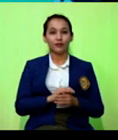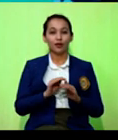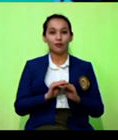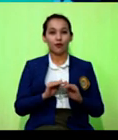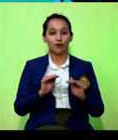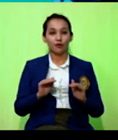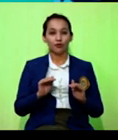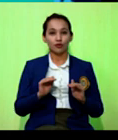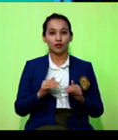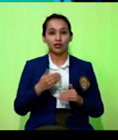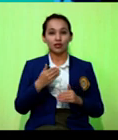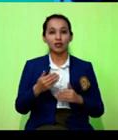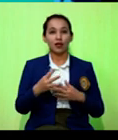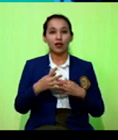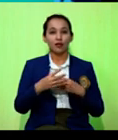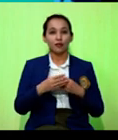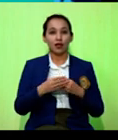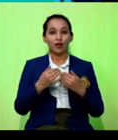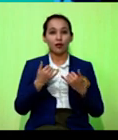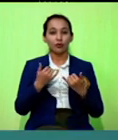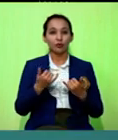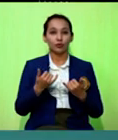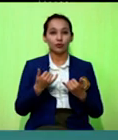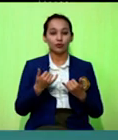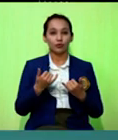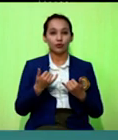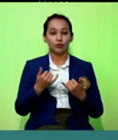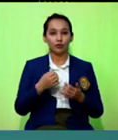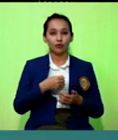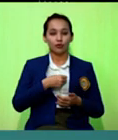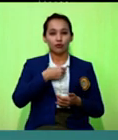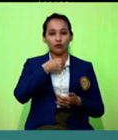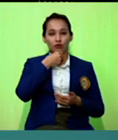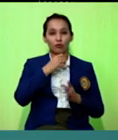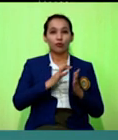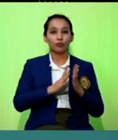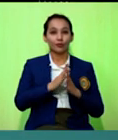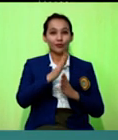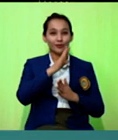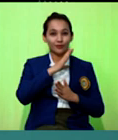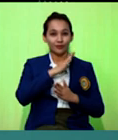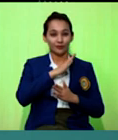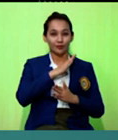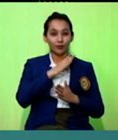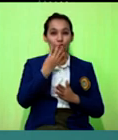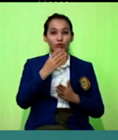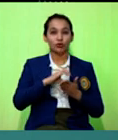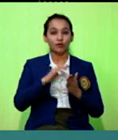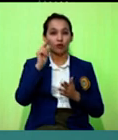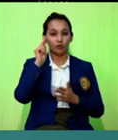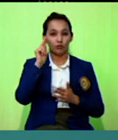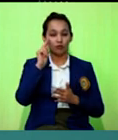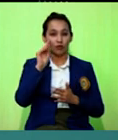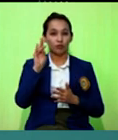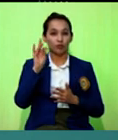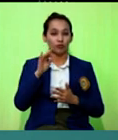Bolajonlar, biz sizlar bilan endi katta bola bo'lib qoldik. 4-chi sinfimiz. Lekin 4-chi sinf